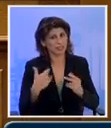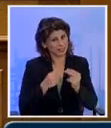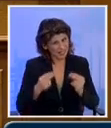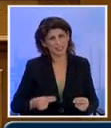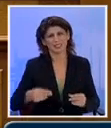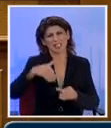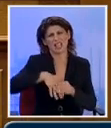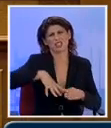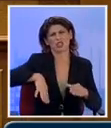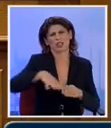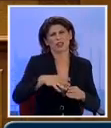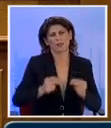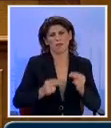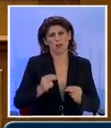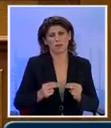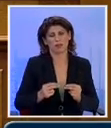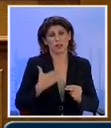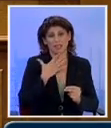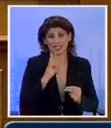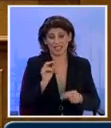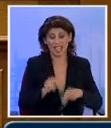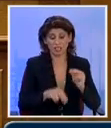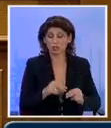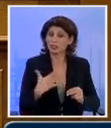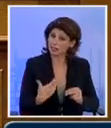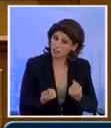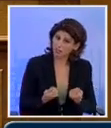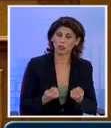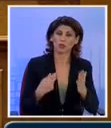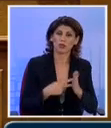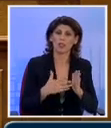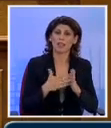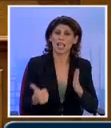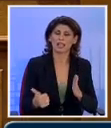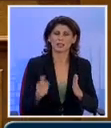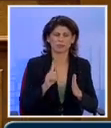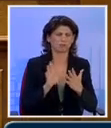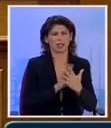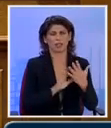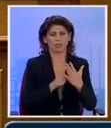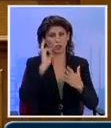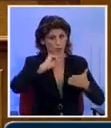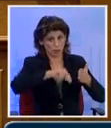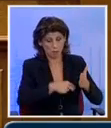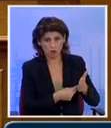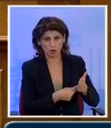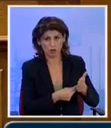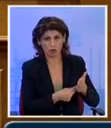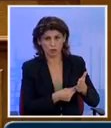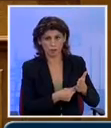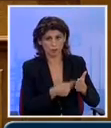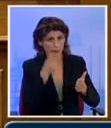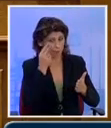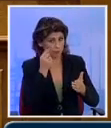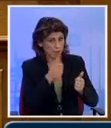τα εσωτερικά σας, γιατί εκλογές θα γίνουν το 16, κύριε Τσίπρα. Και μην μπερδεύετε το μνημόνιο με την